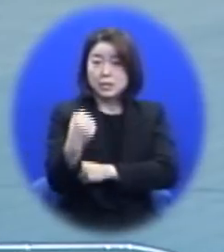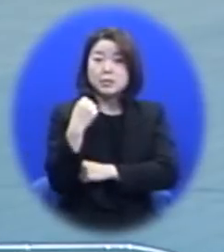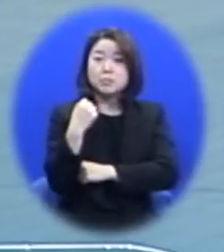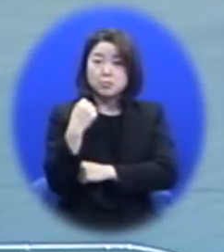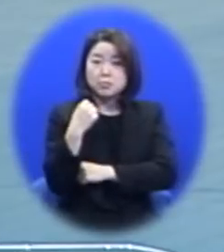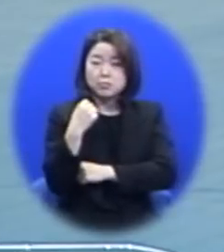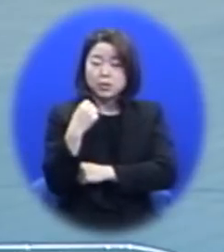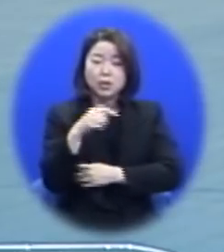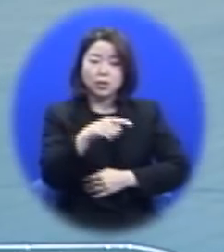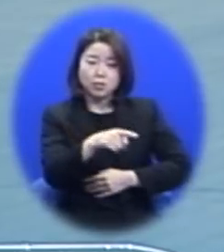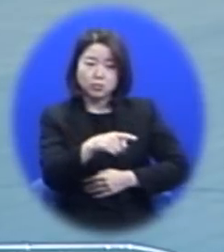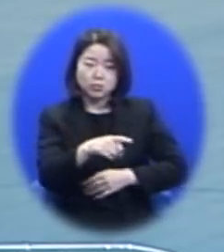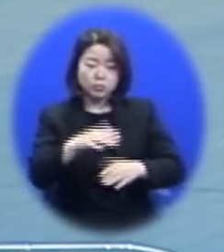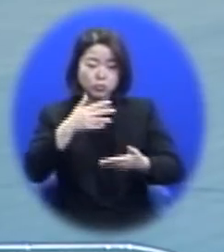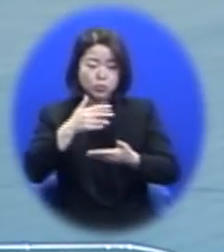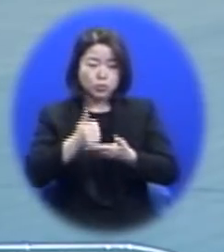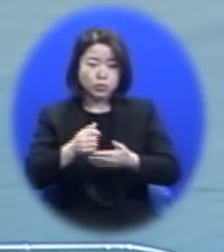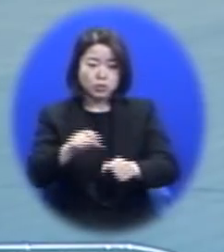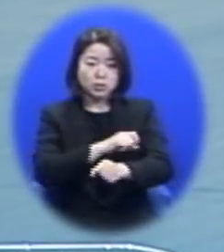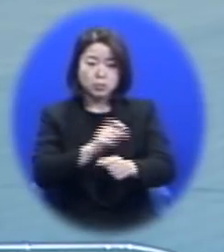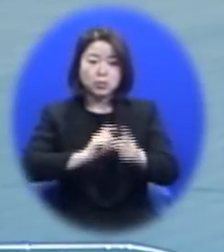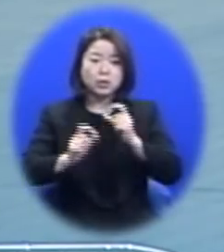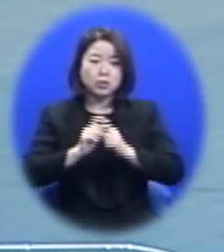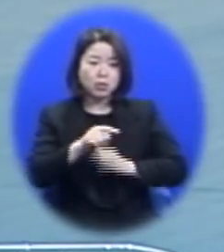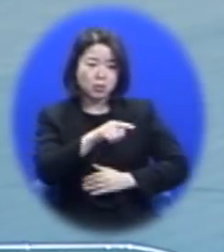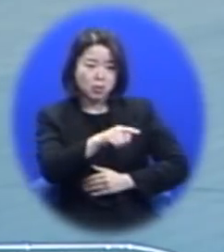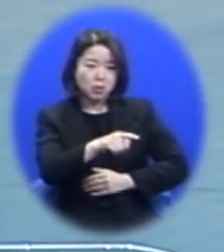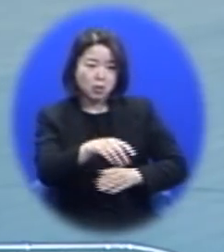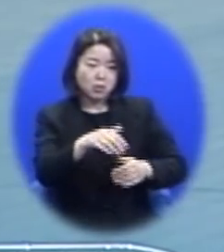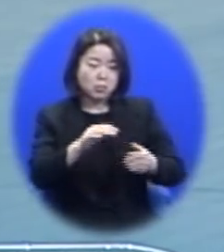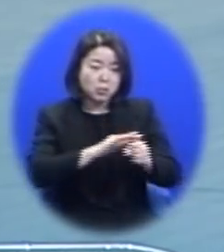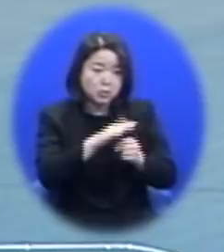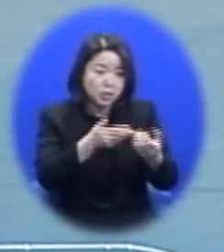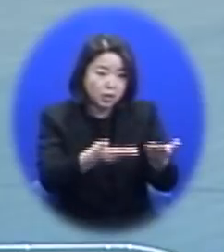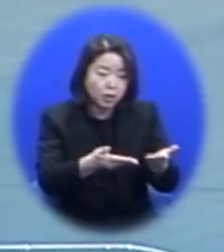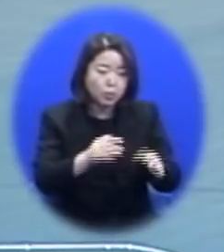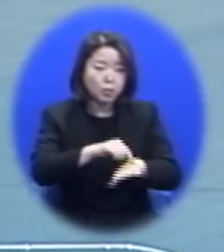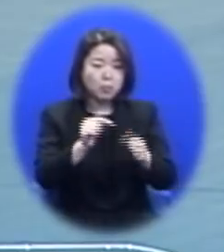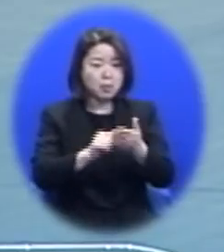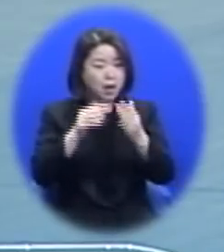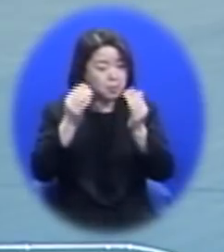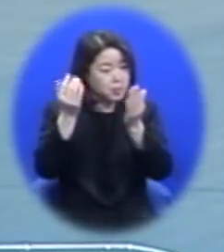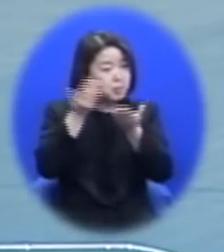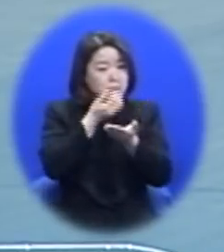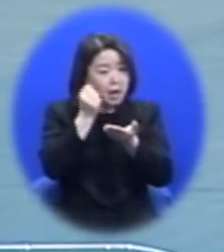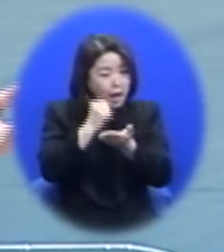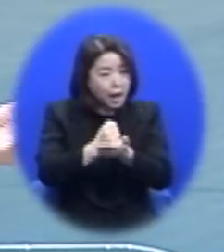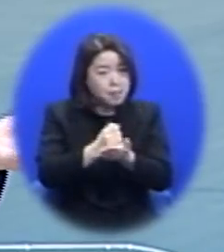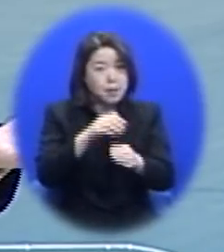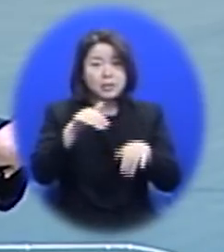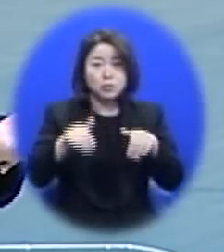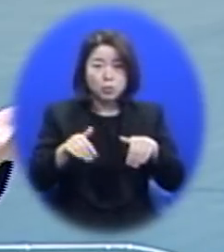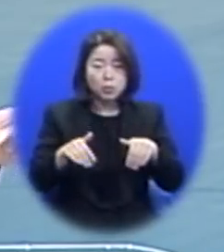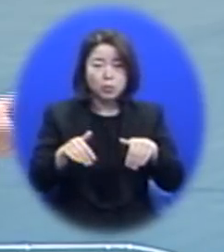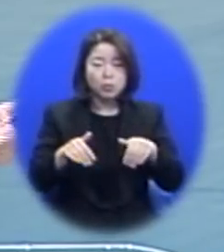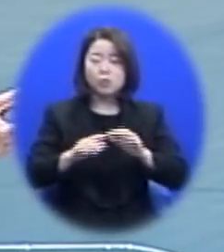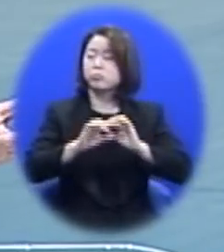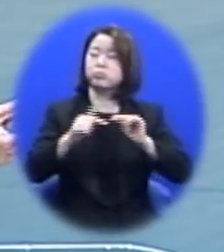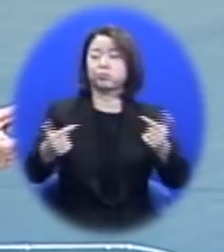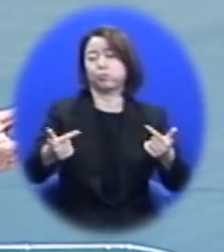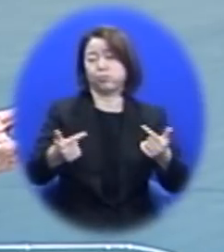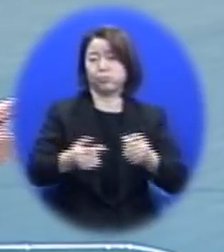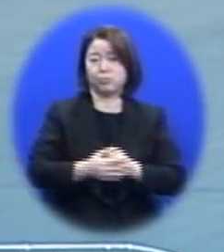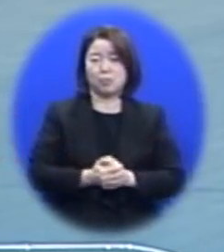주인이 특별히 그를 사랑하고 주인과 마음이 합한 종일 그건